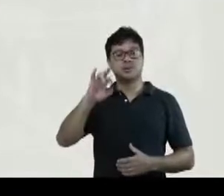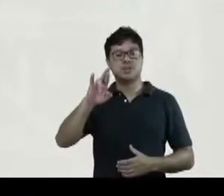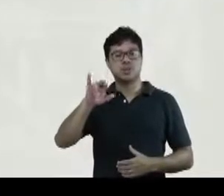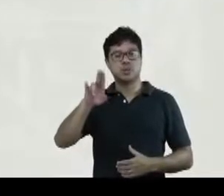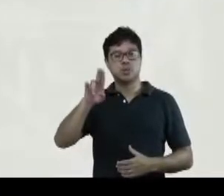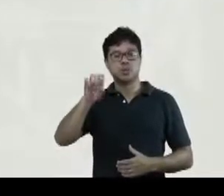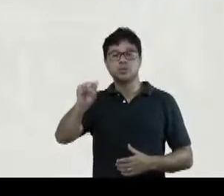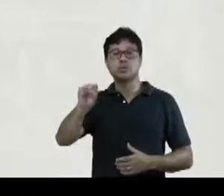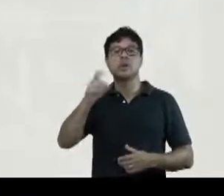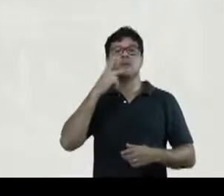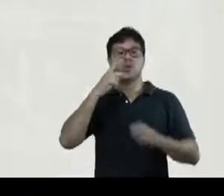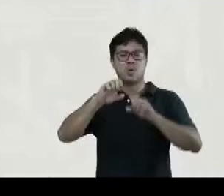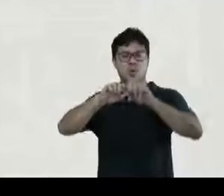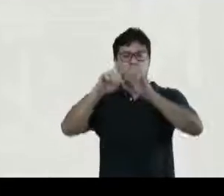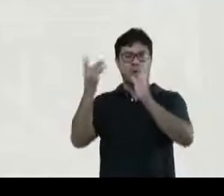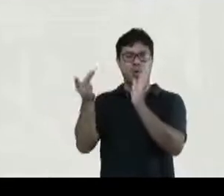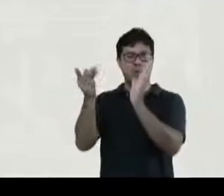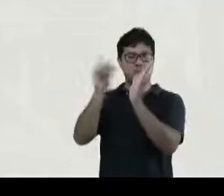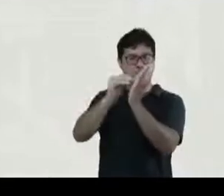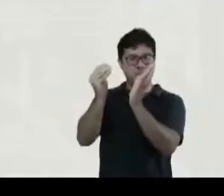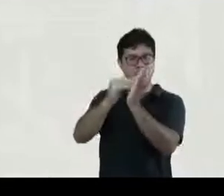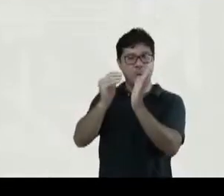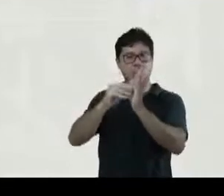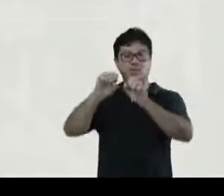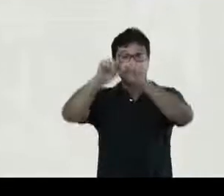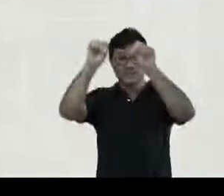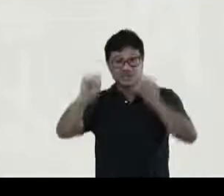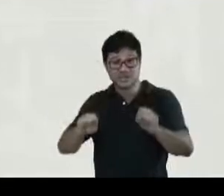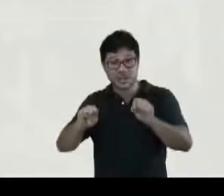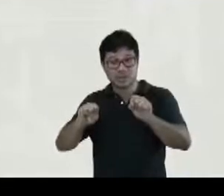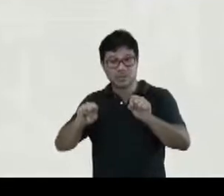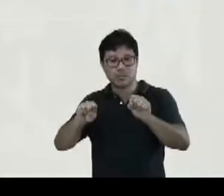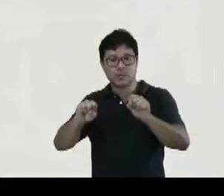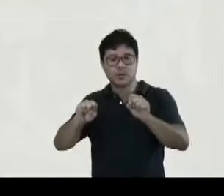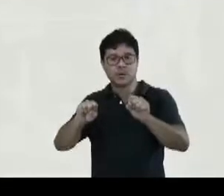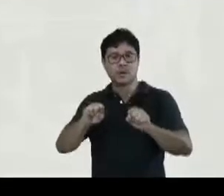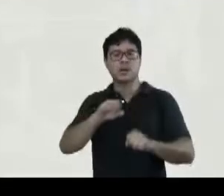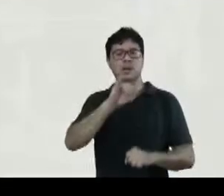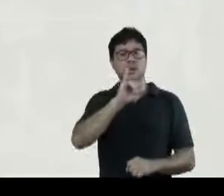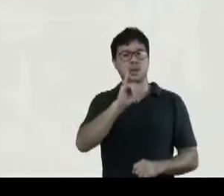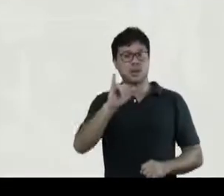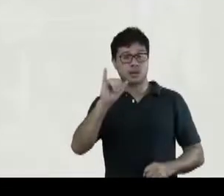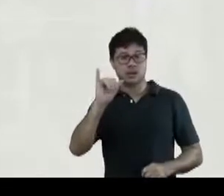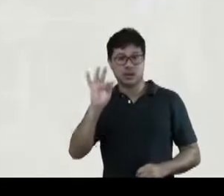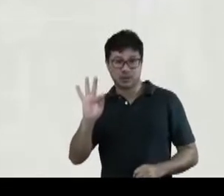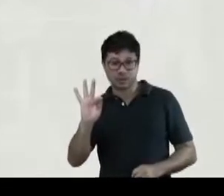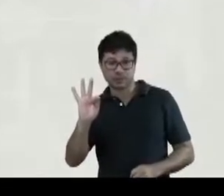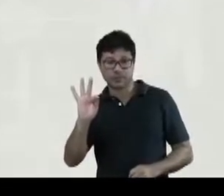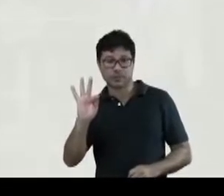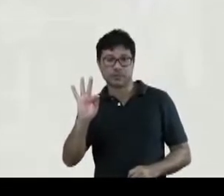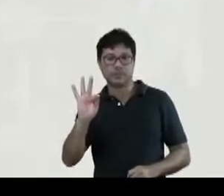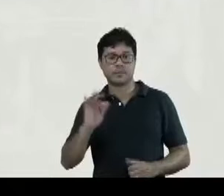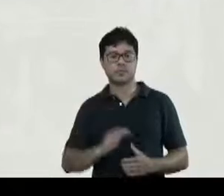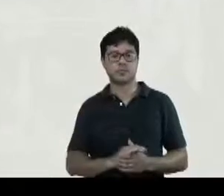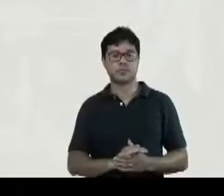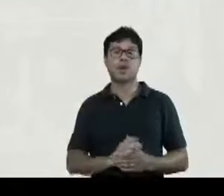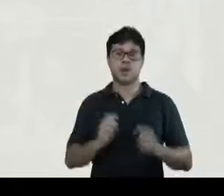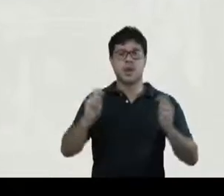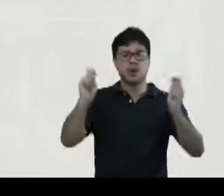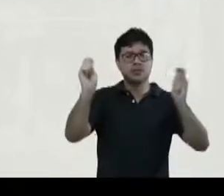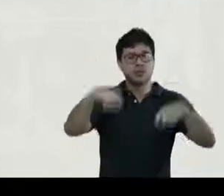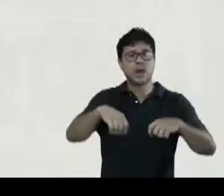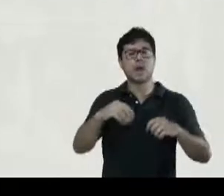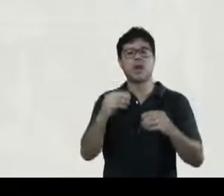der Primärdatenebene, etwa durch Annotationen am Bild möglich. Das im